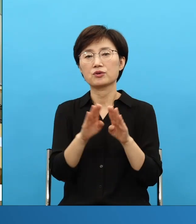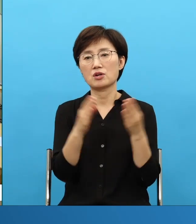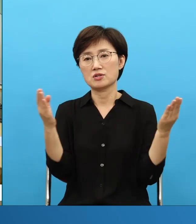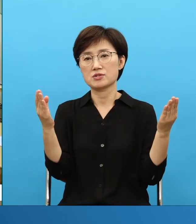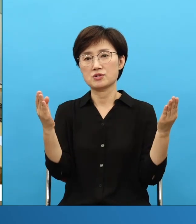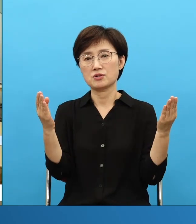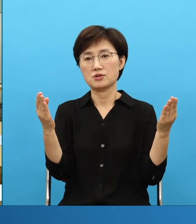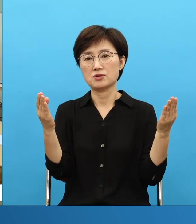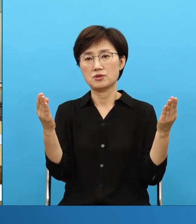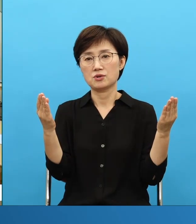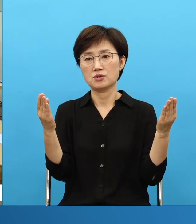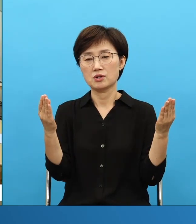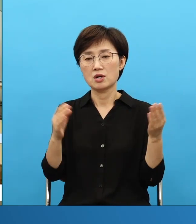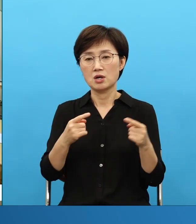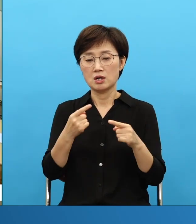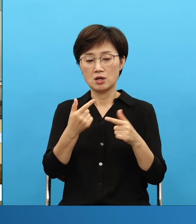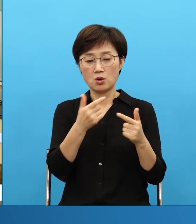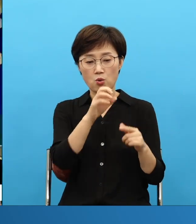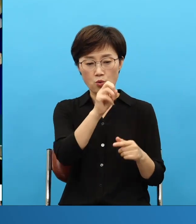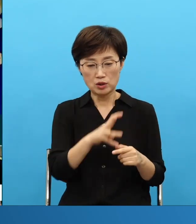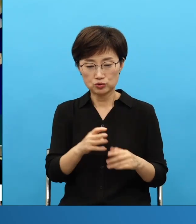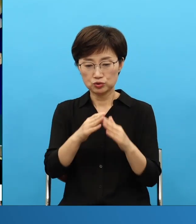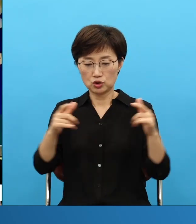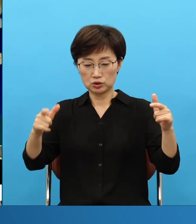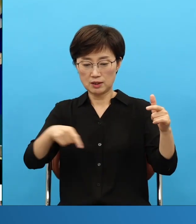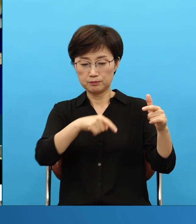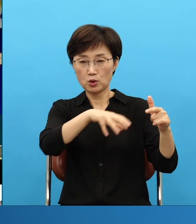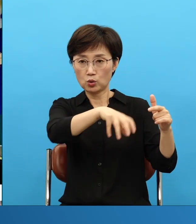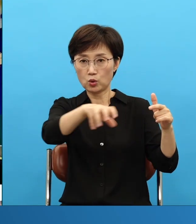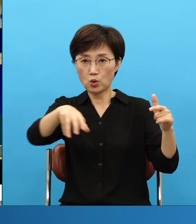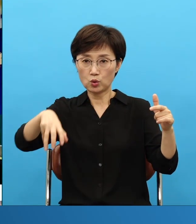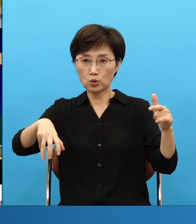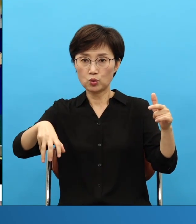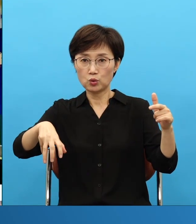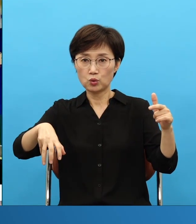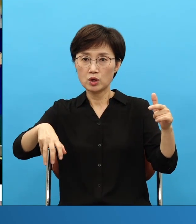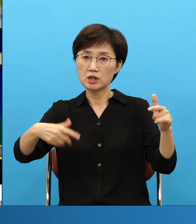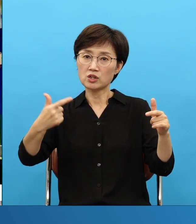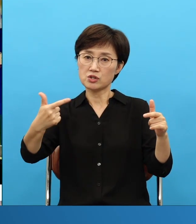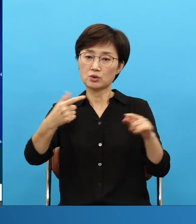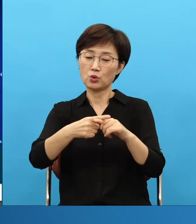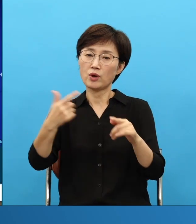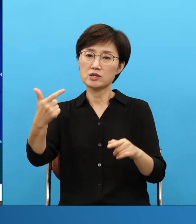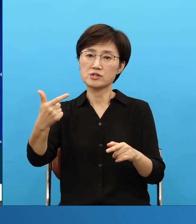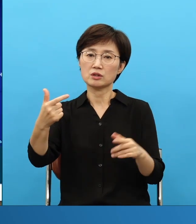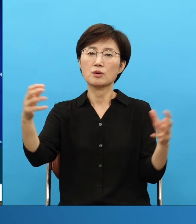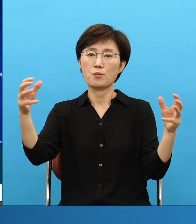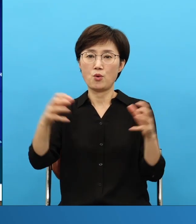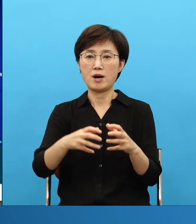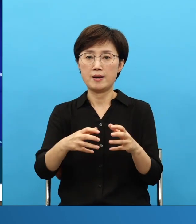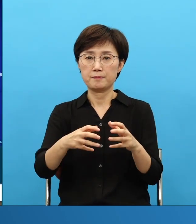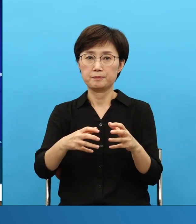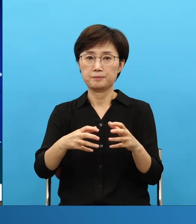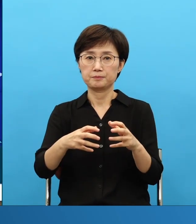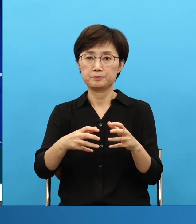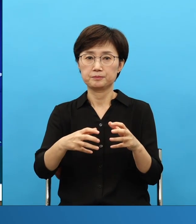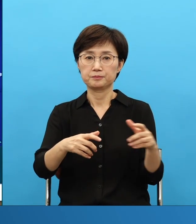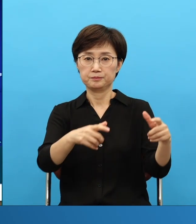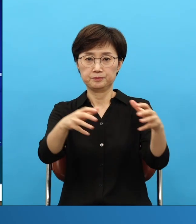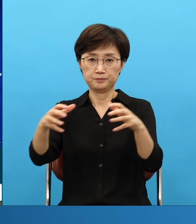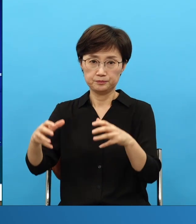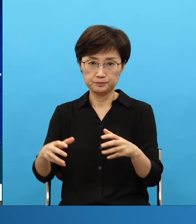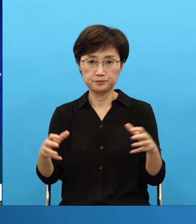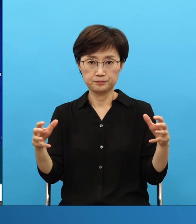예일교회, 세계록교회, 새생명교회, 목포 원네스교회, 예원 RUTC교회, 온세계교회 등 광주 전남